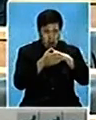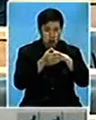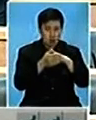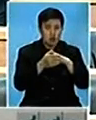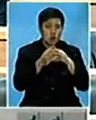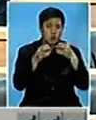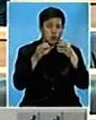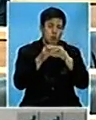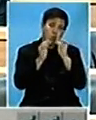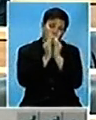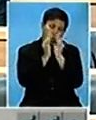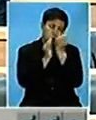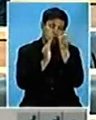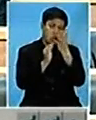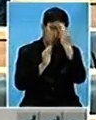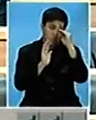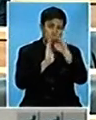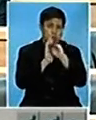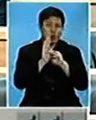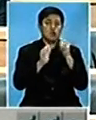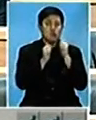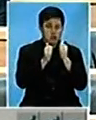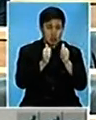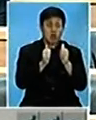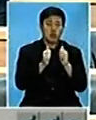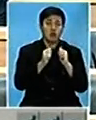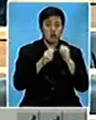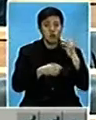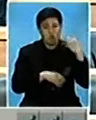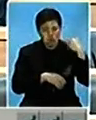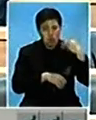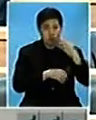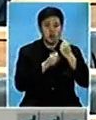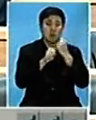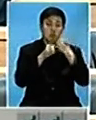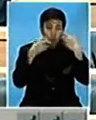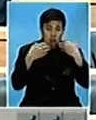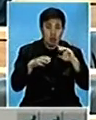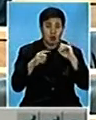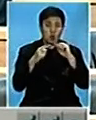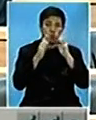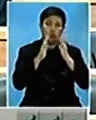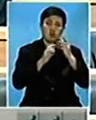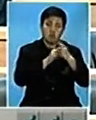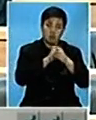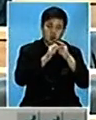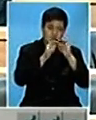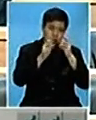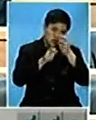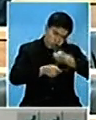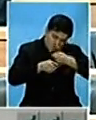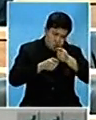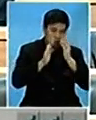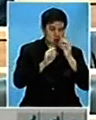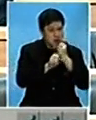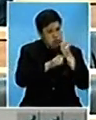พรรคเพื่อไทยถล่มทลายเพราะเป็นนโยบายที่ดีและที่ผ่านมาทำมาแล้วปรากฏว่าเกษตรกรชาวไร่ชาวนาได้ประโยชน์จริ